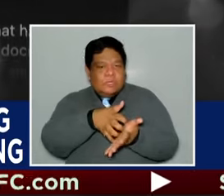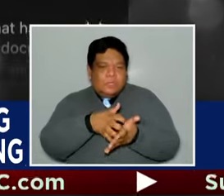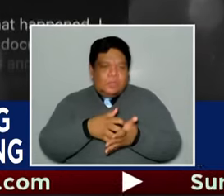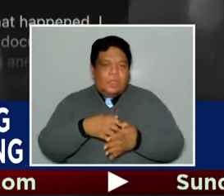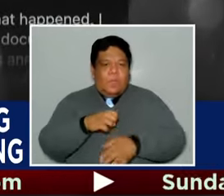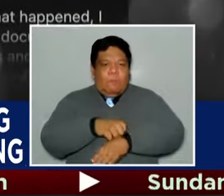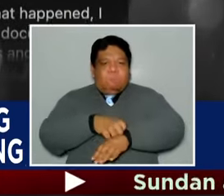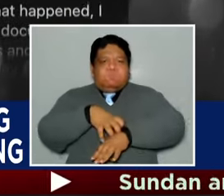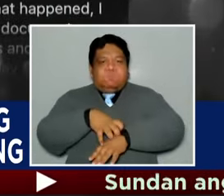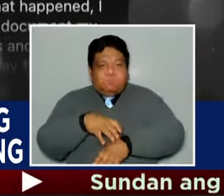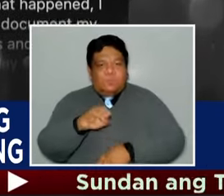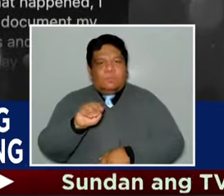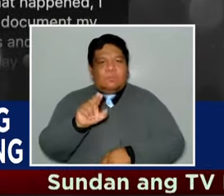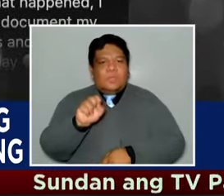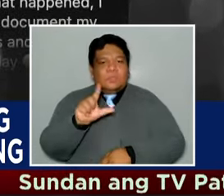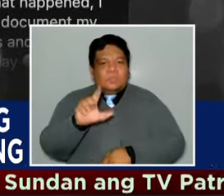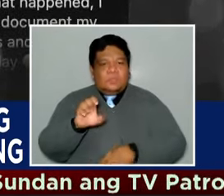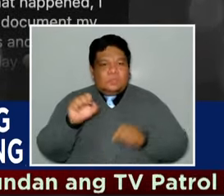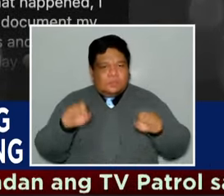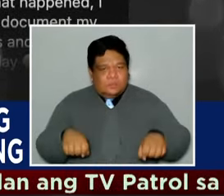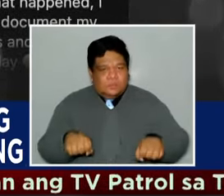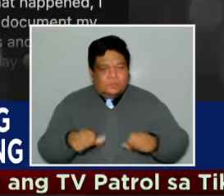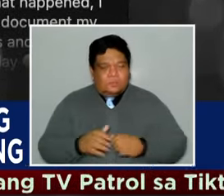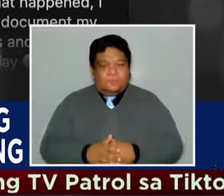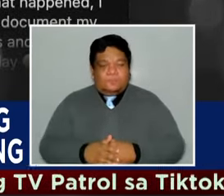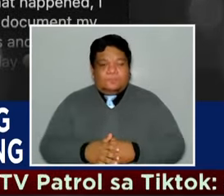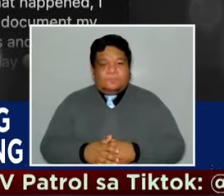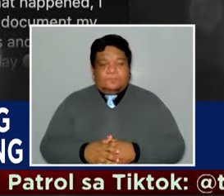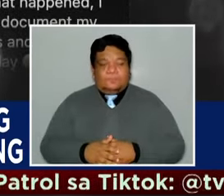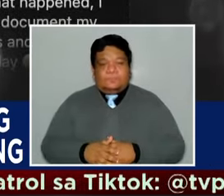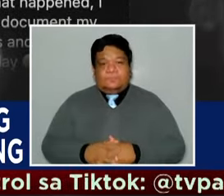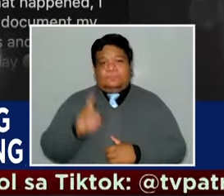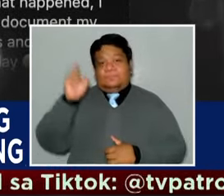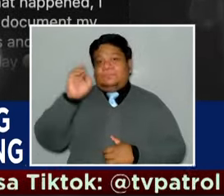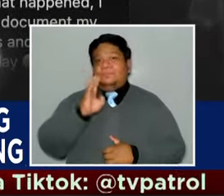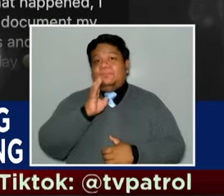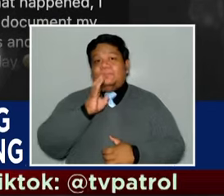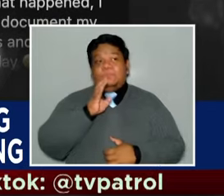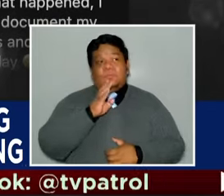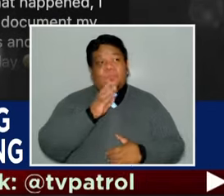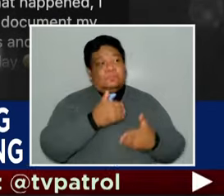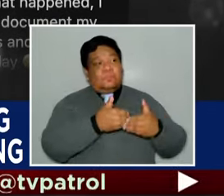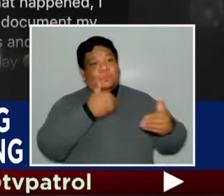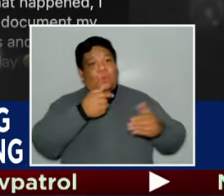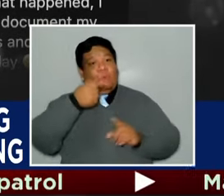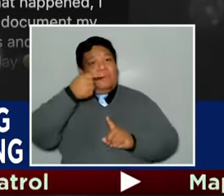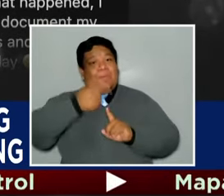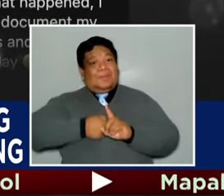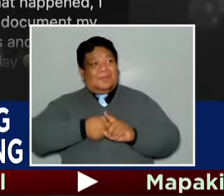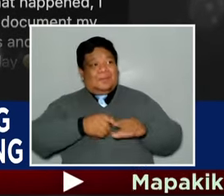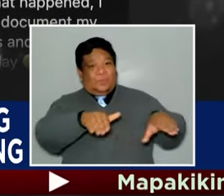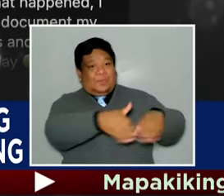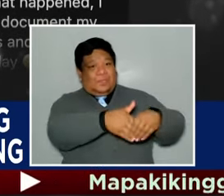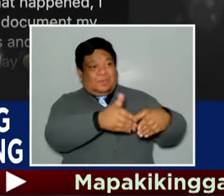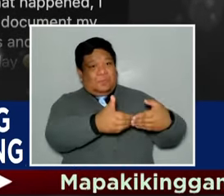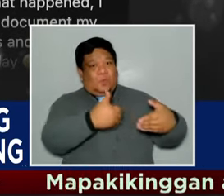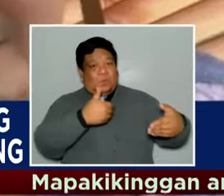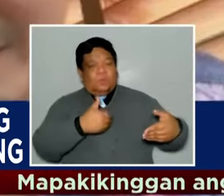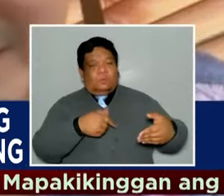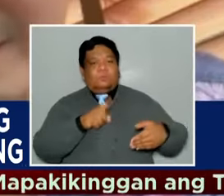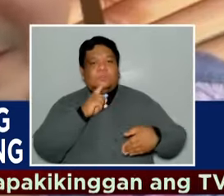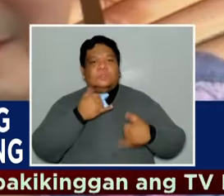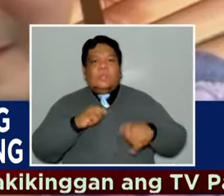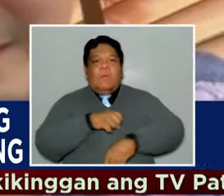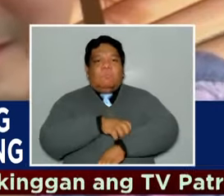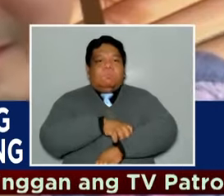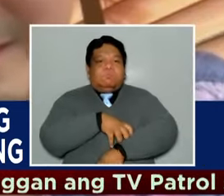It's just a month before our wedding, I was still swelling, I was still on a lot of medicines. It